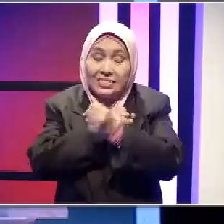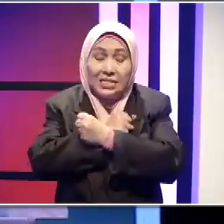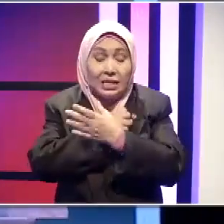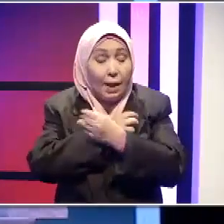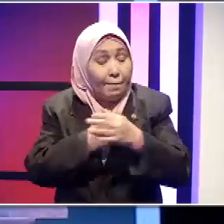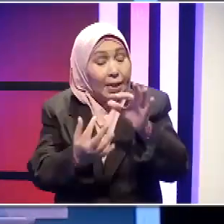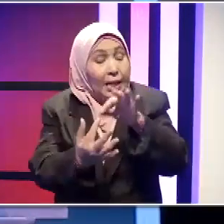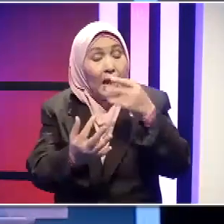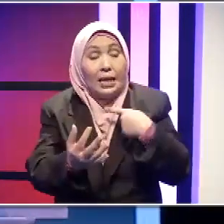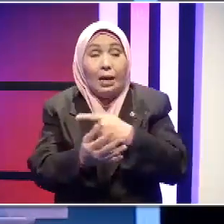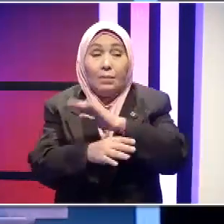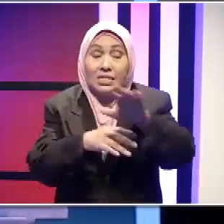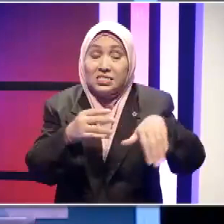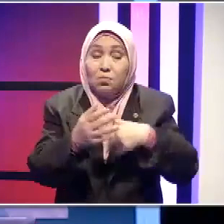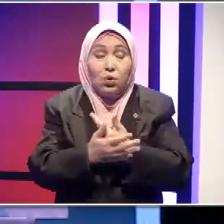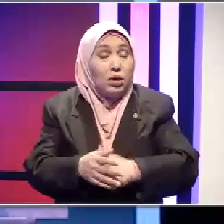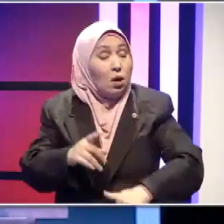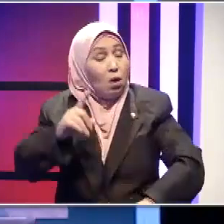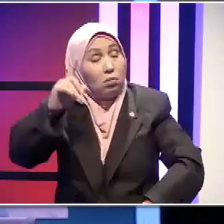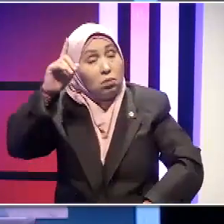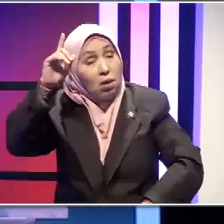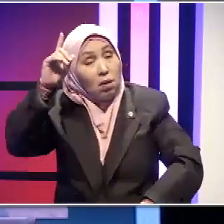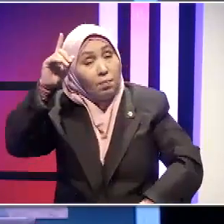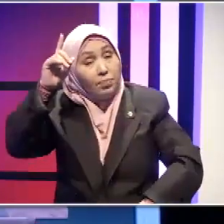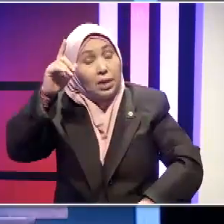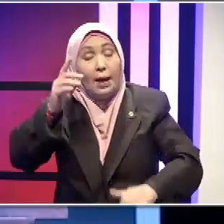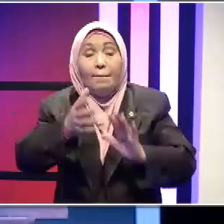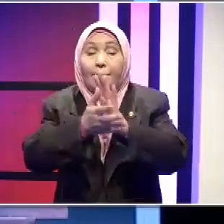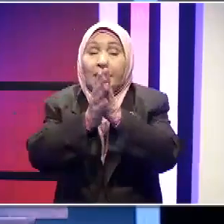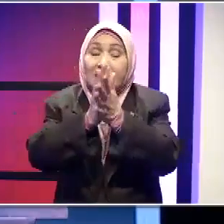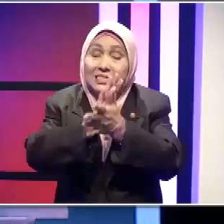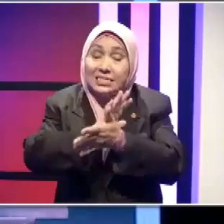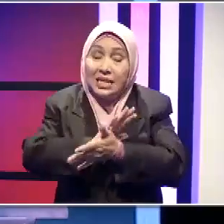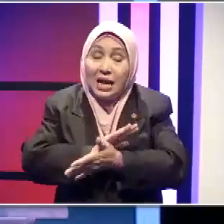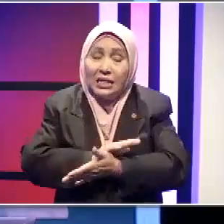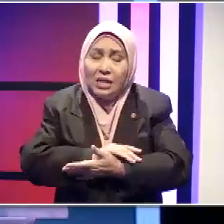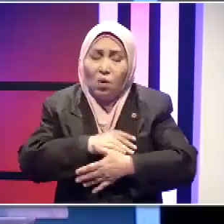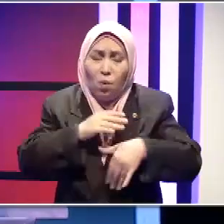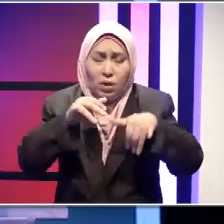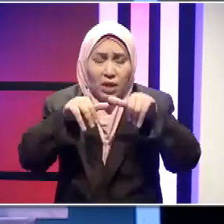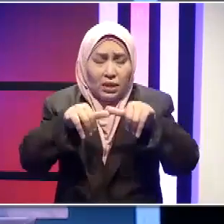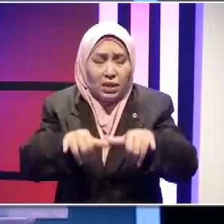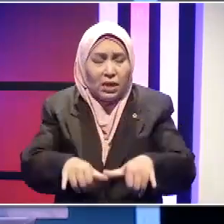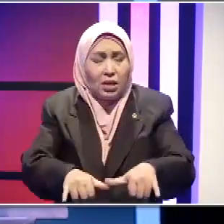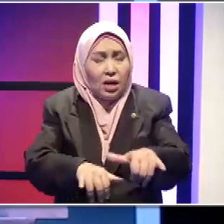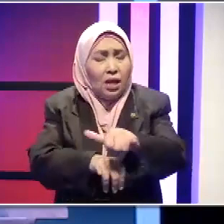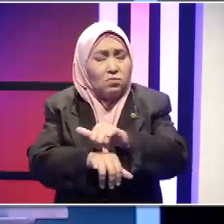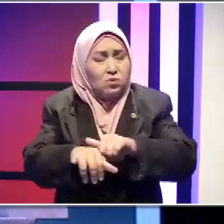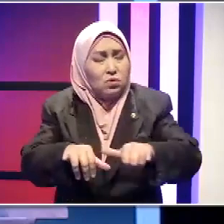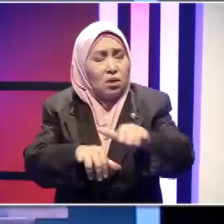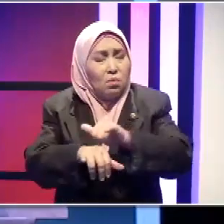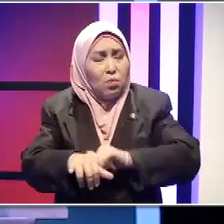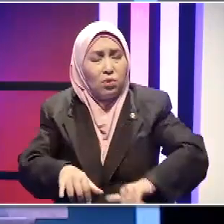Pilihlah kami semua ya Allah menjadi penghuni Surgamu ya